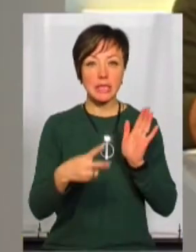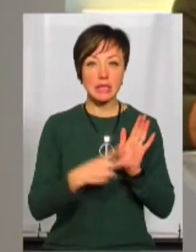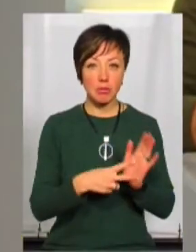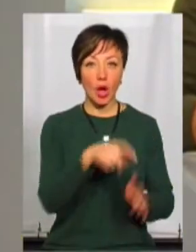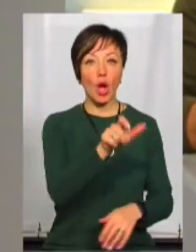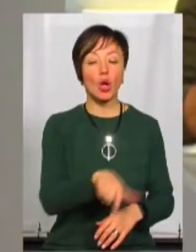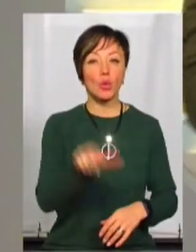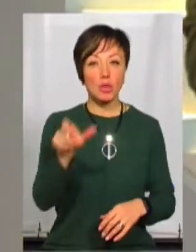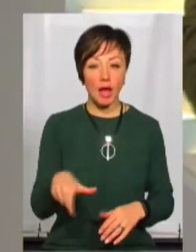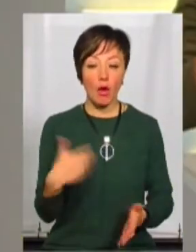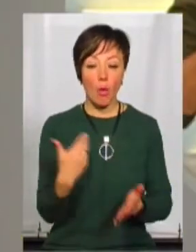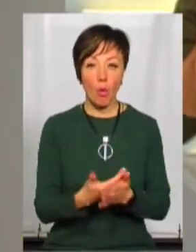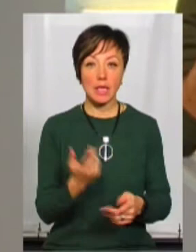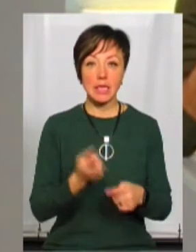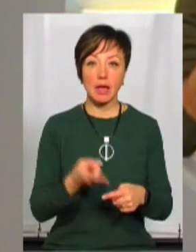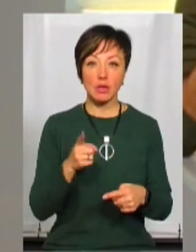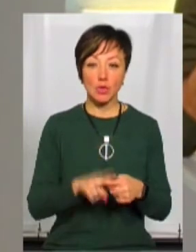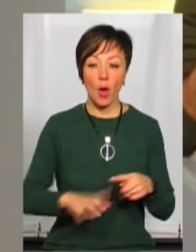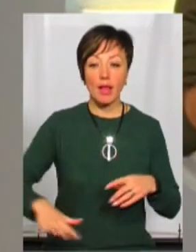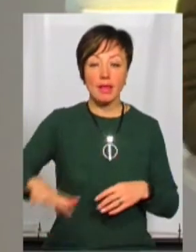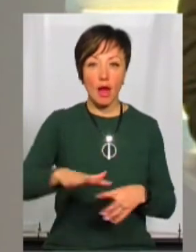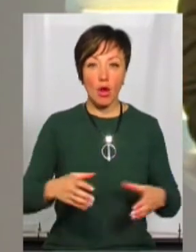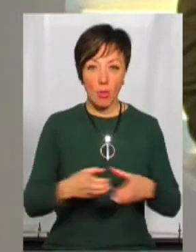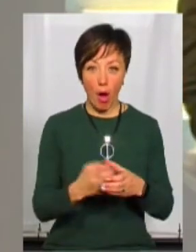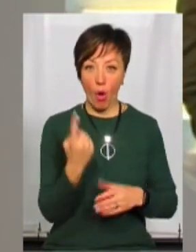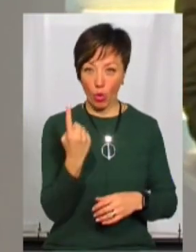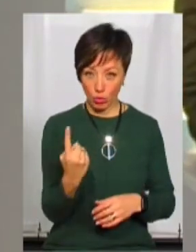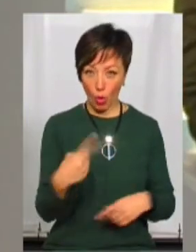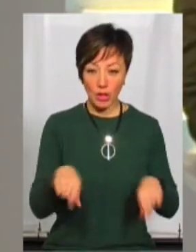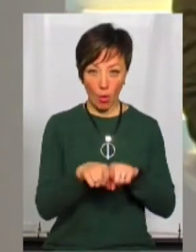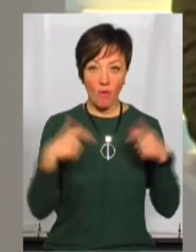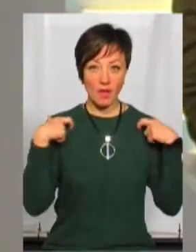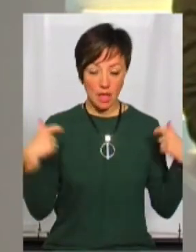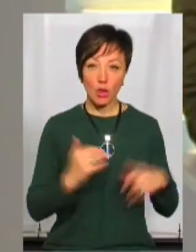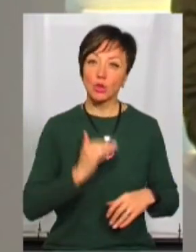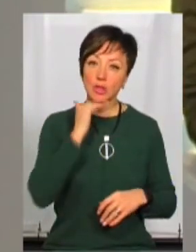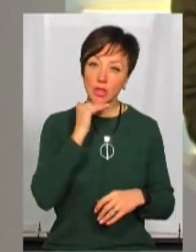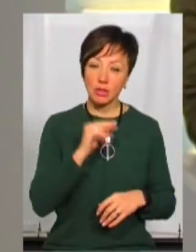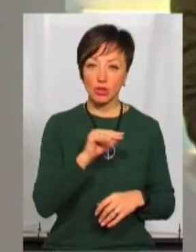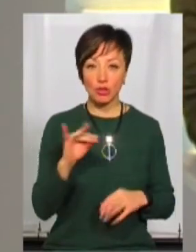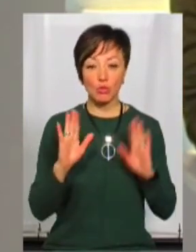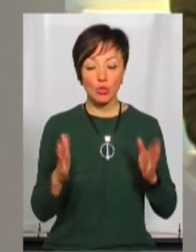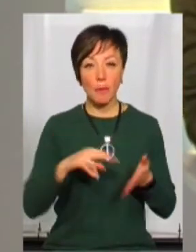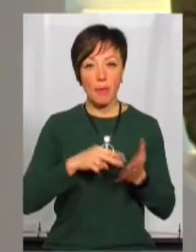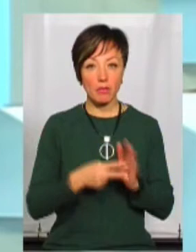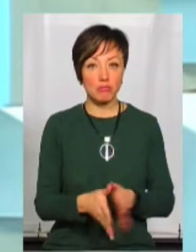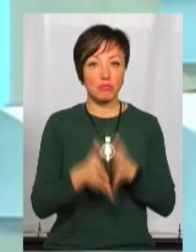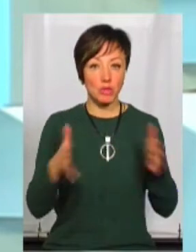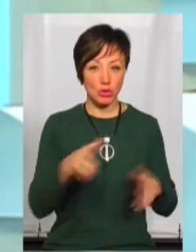4067 людей. Ось на цю тергромаду одного такого офіцера буде достатньо, чи нам планується їх більше